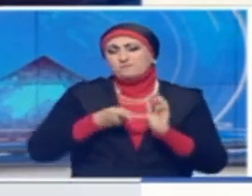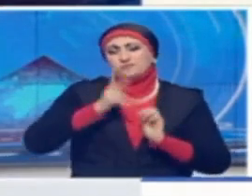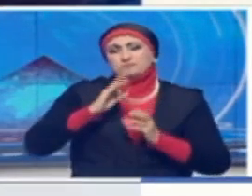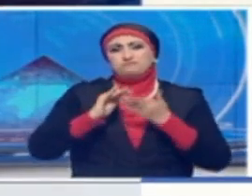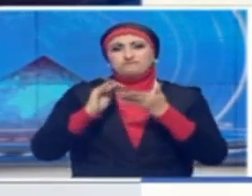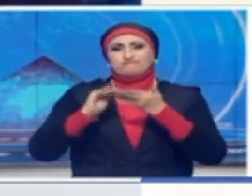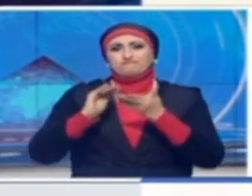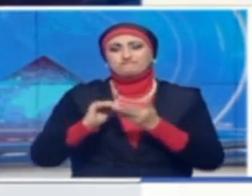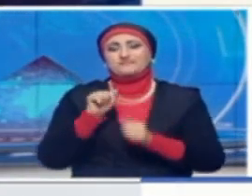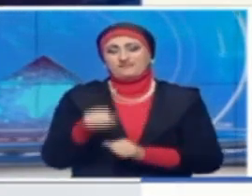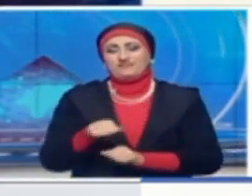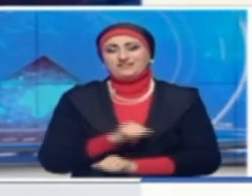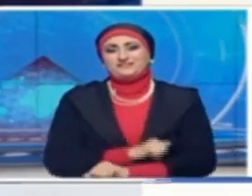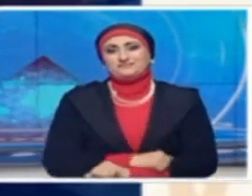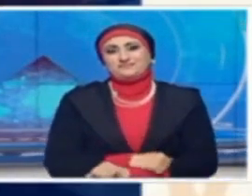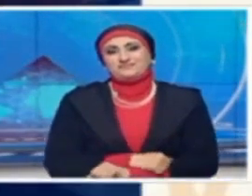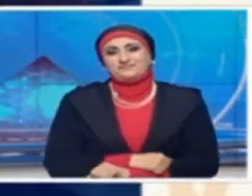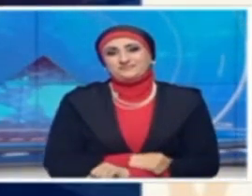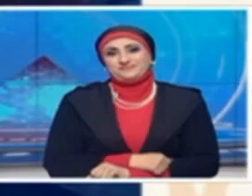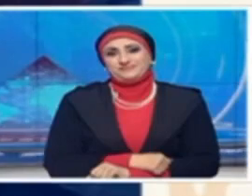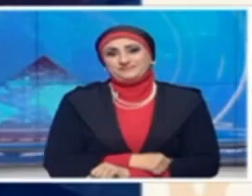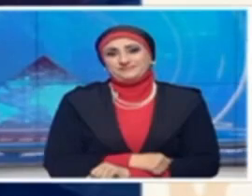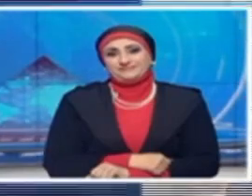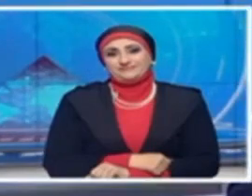الأفضل دائما.